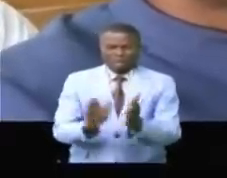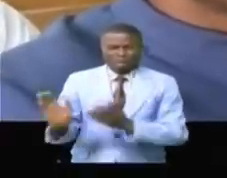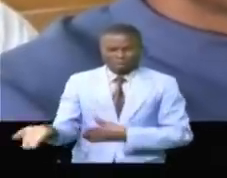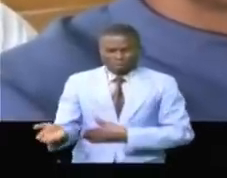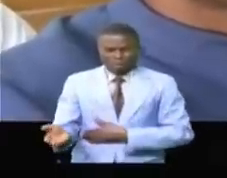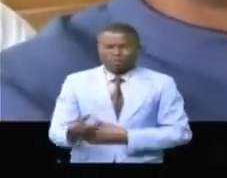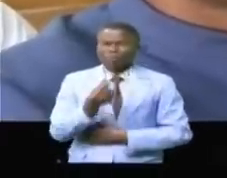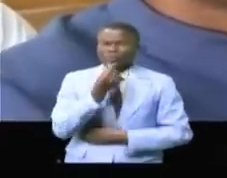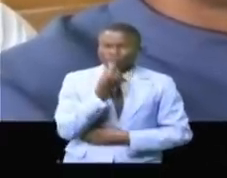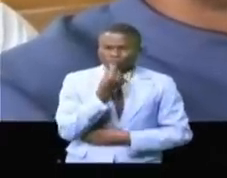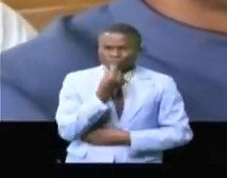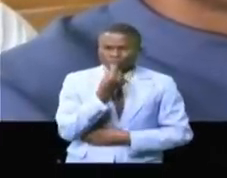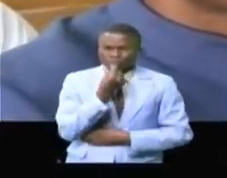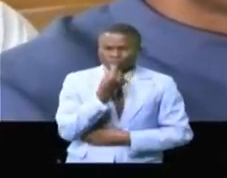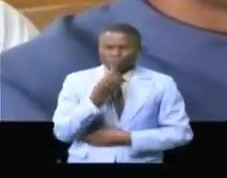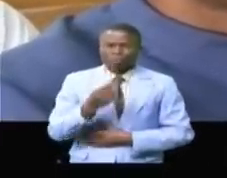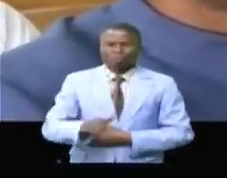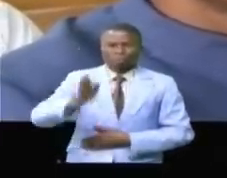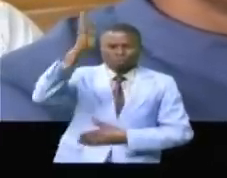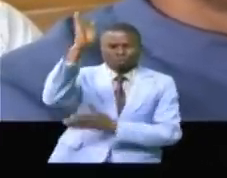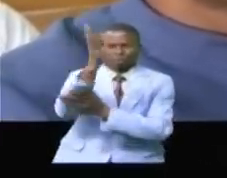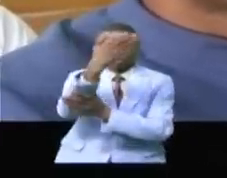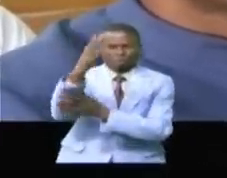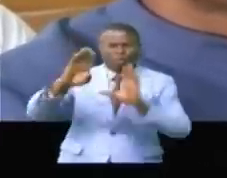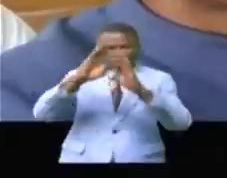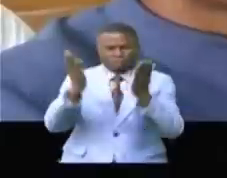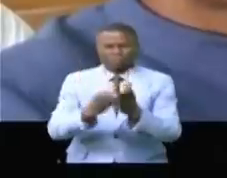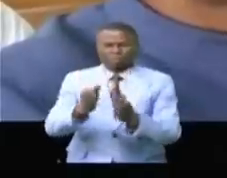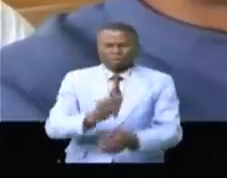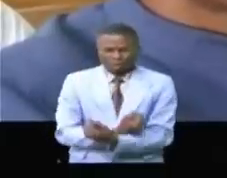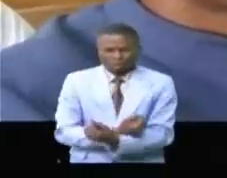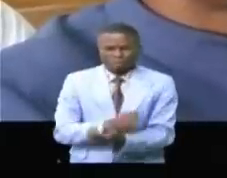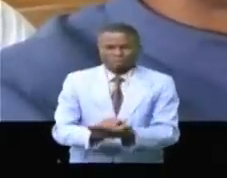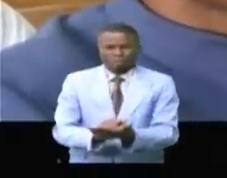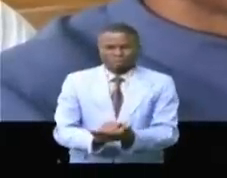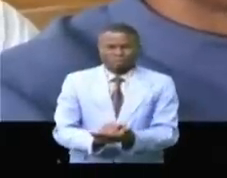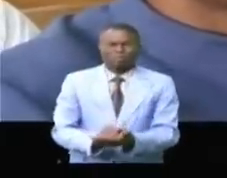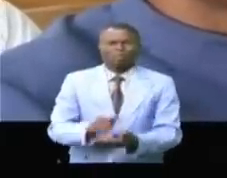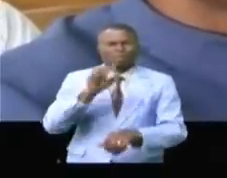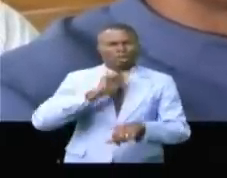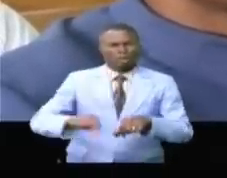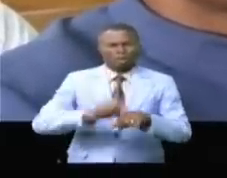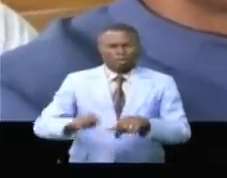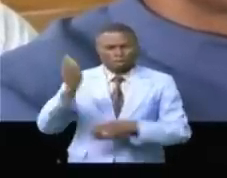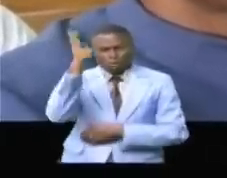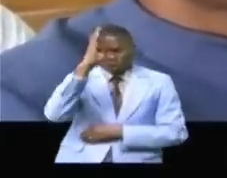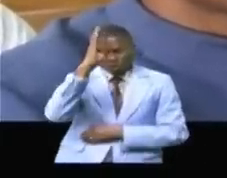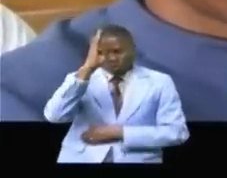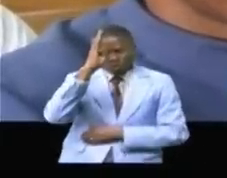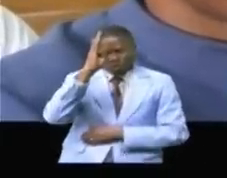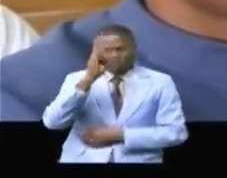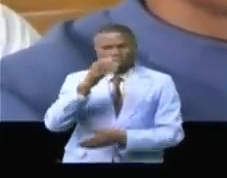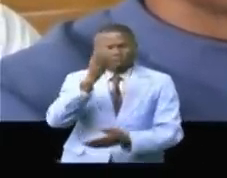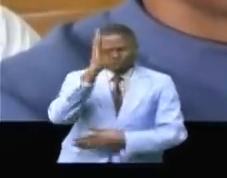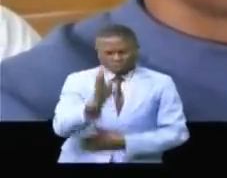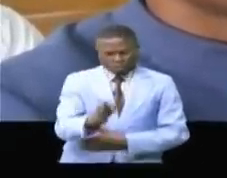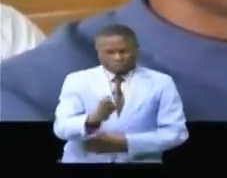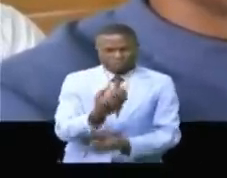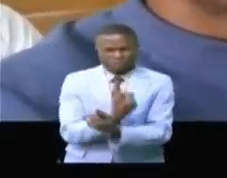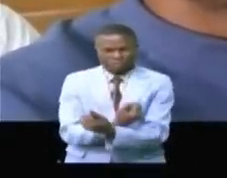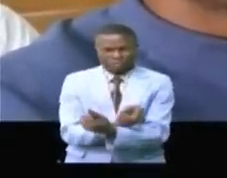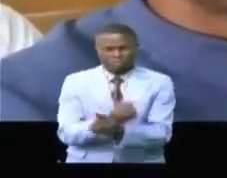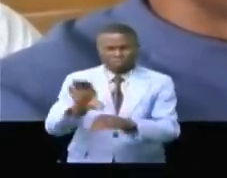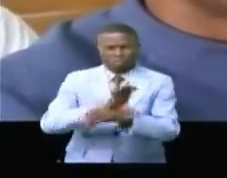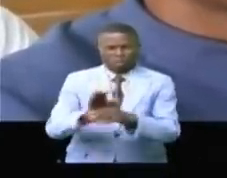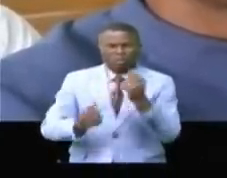qu'on siffle pour les saluer au drapeau, c'est tout le monde qui respectait, même des poulets, des coqs. C'était un droit pour respecter la